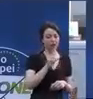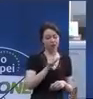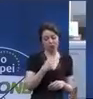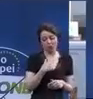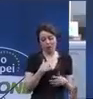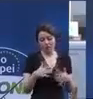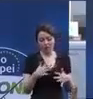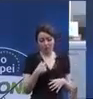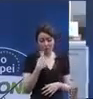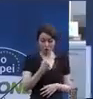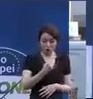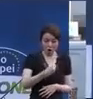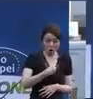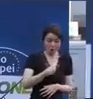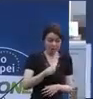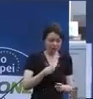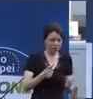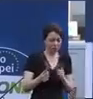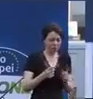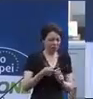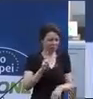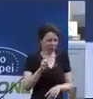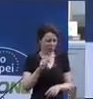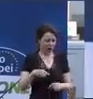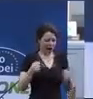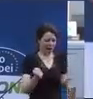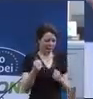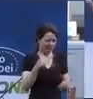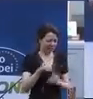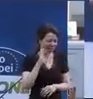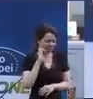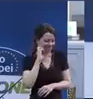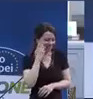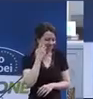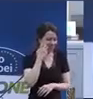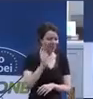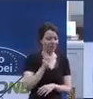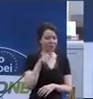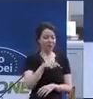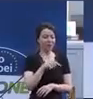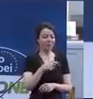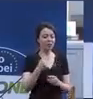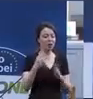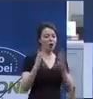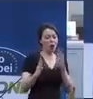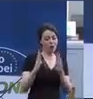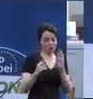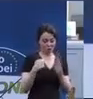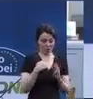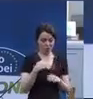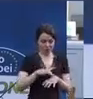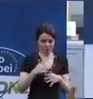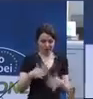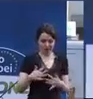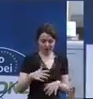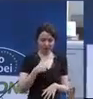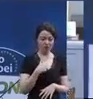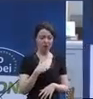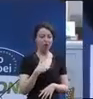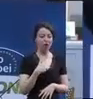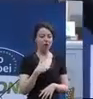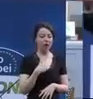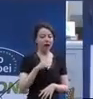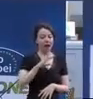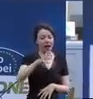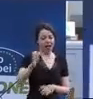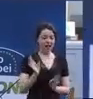fatto Vi confesso che il momento più straniante di questa campagna elettorale è stato un confronto che ho fatto con